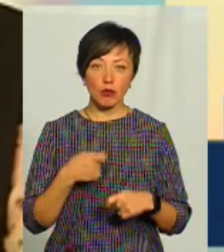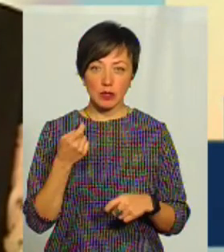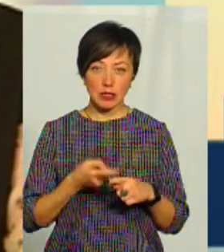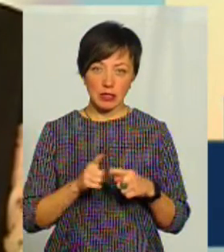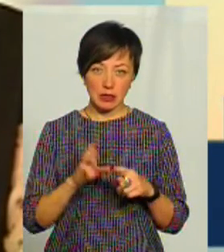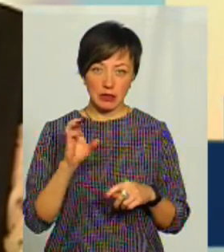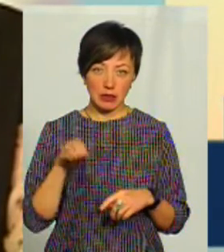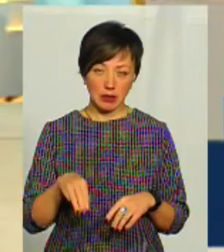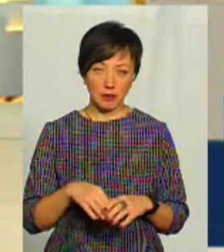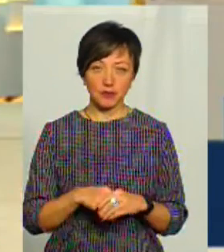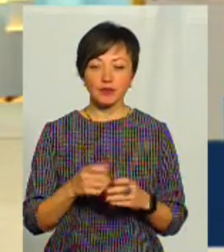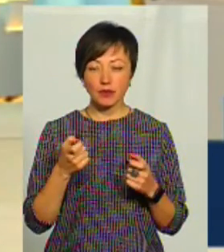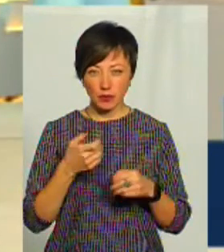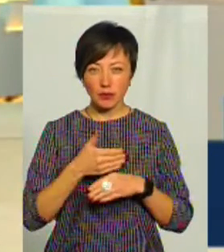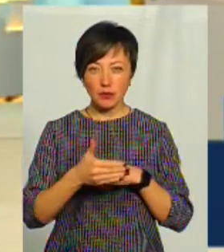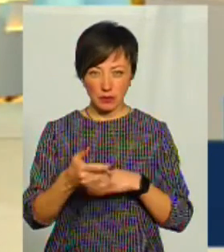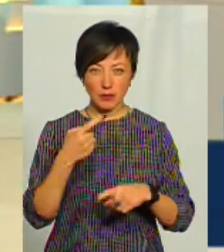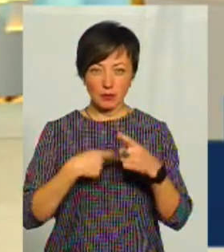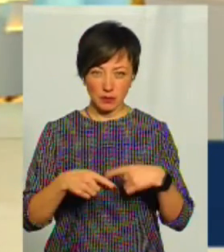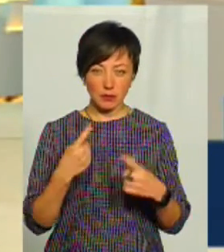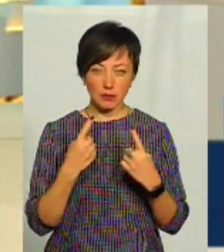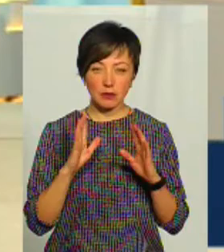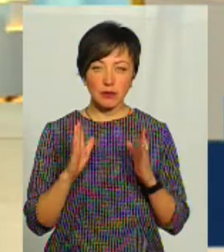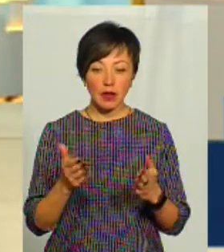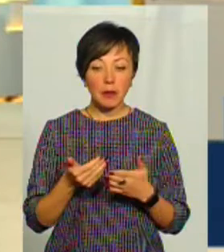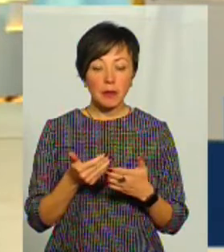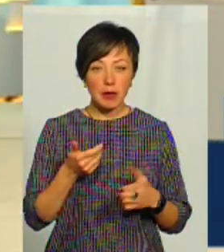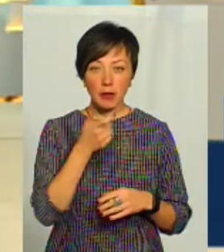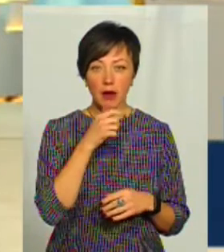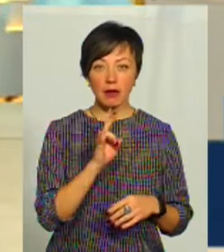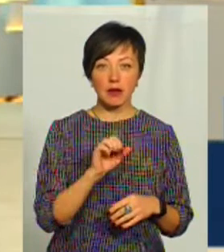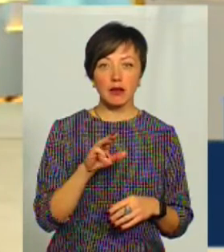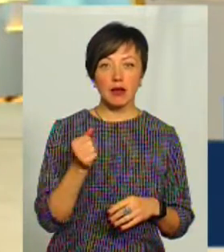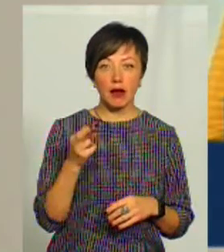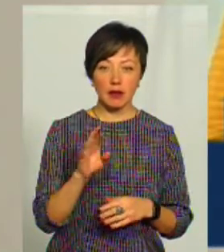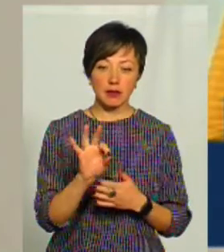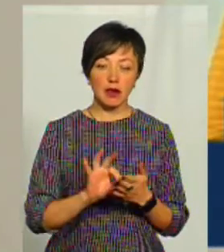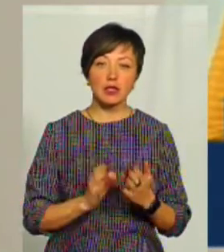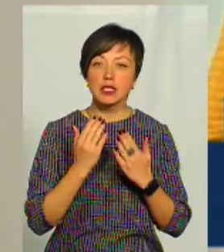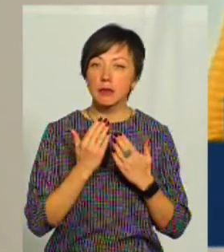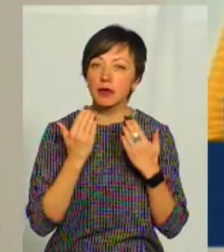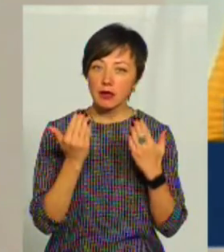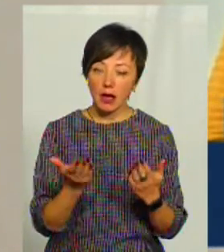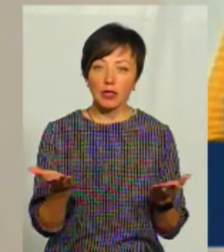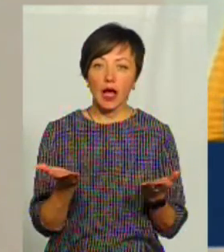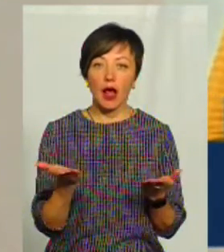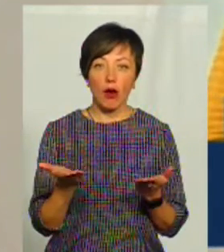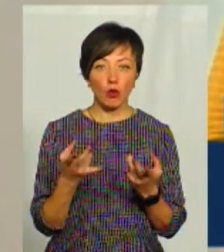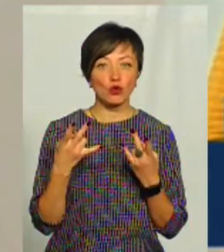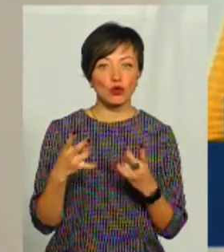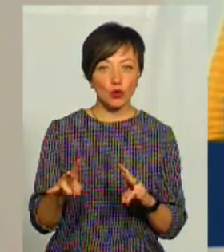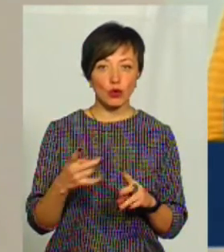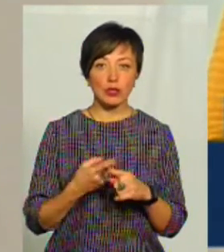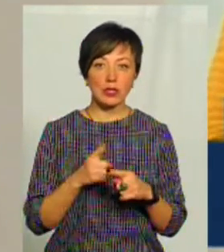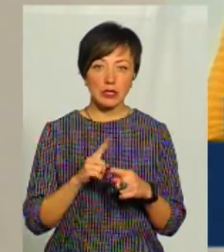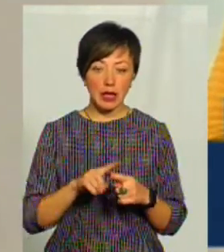за цією статтею. До цього ми трошки пізніше повернемось. А перед тим, пані Наталі, я хотів вас одразу запитати, яку шкоду